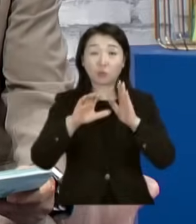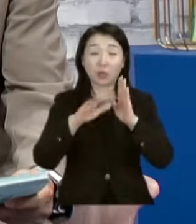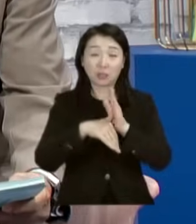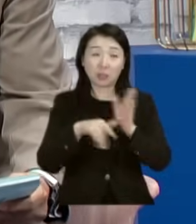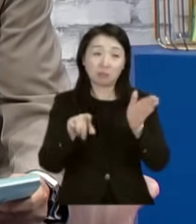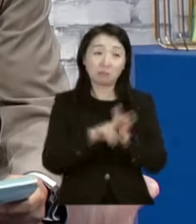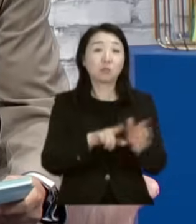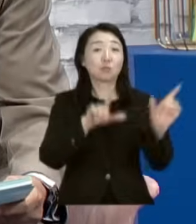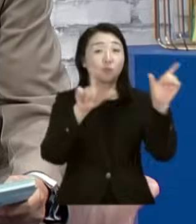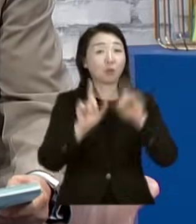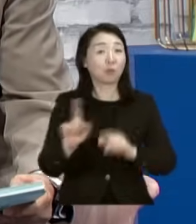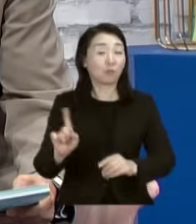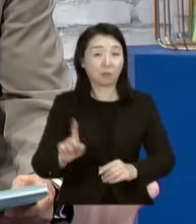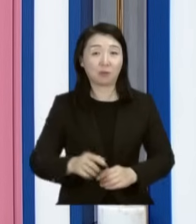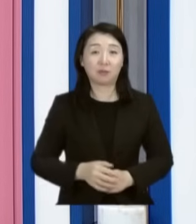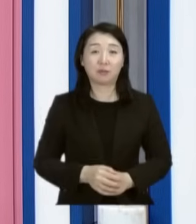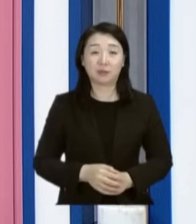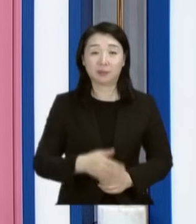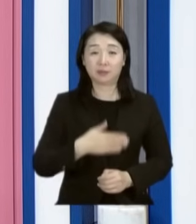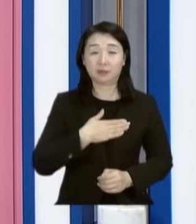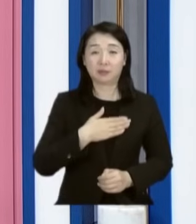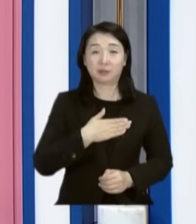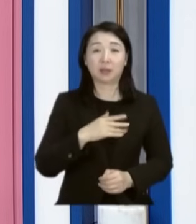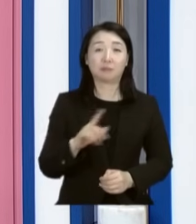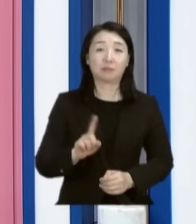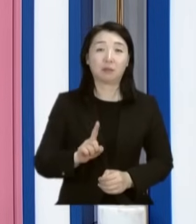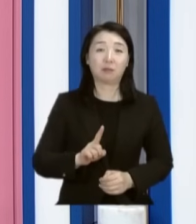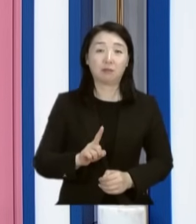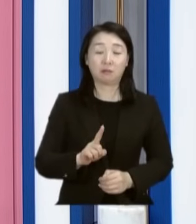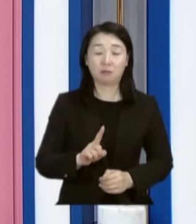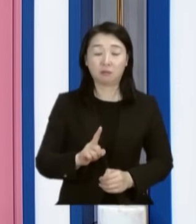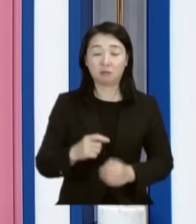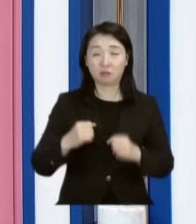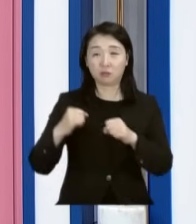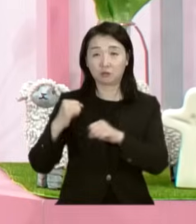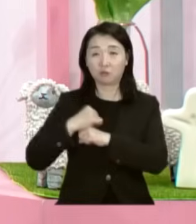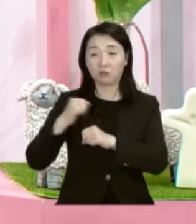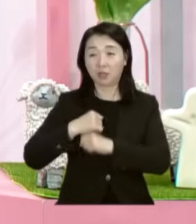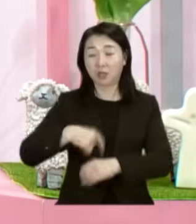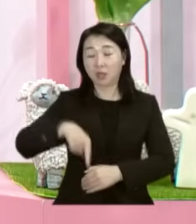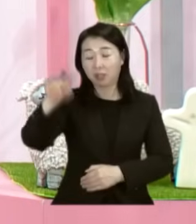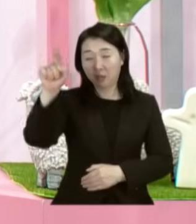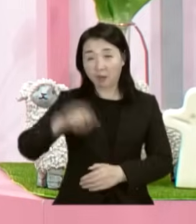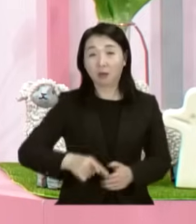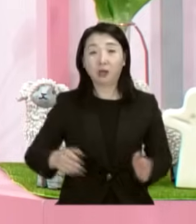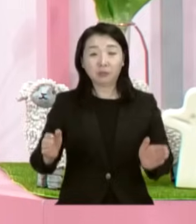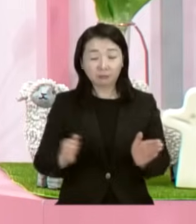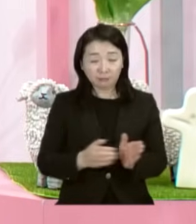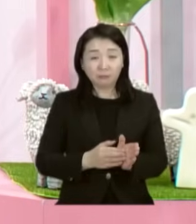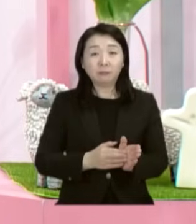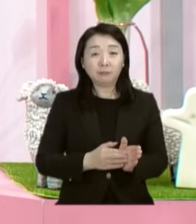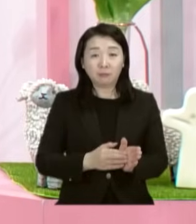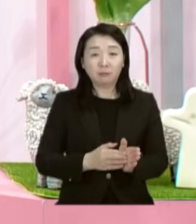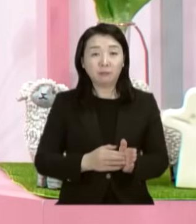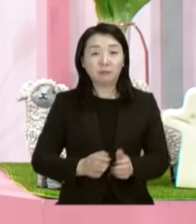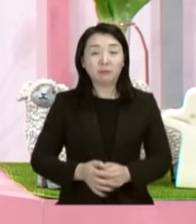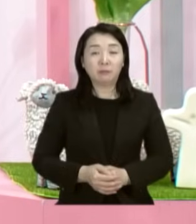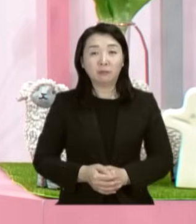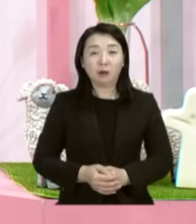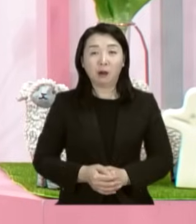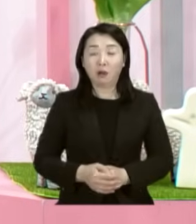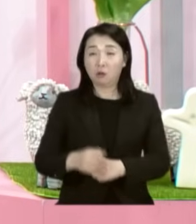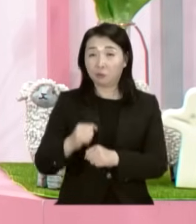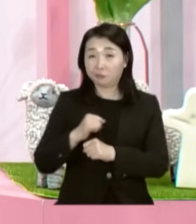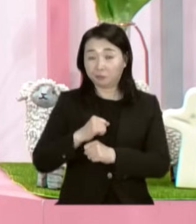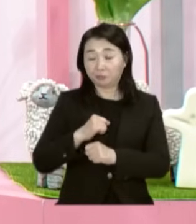회복됐다는 건 무슨 말이에요 어 제가 사실 어 군대 다녀오고 나서 군종병 했고 이제 이제